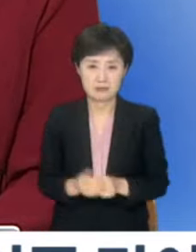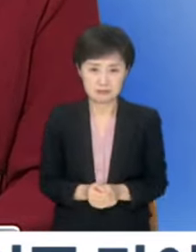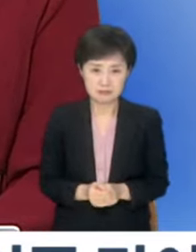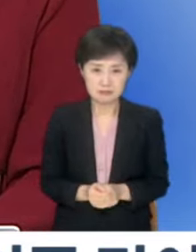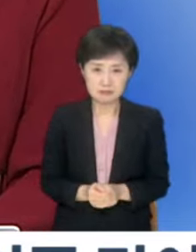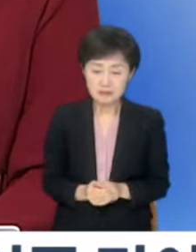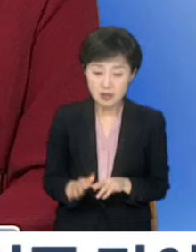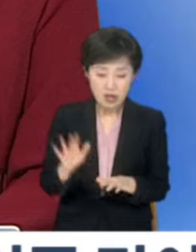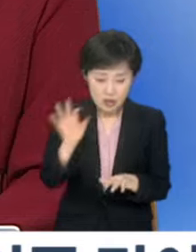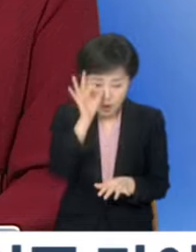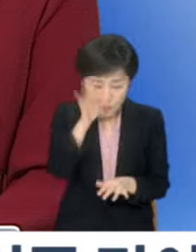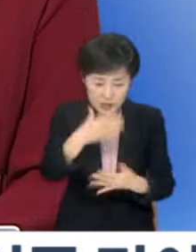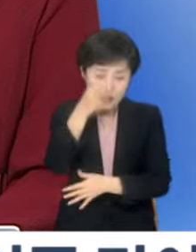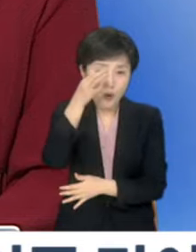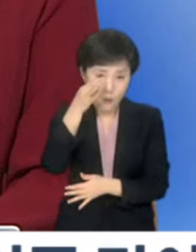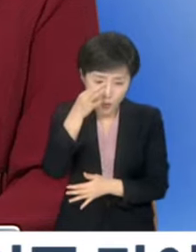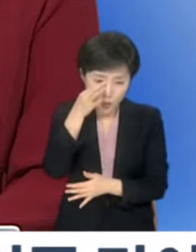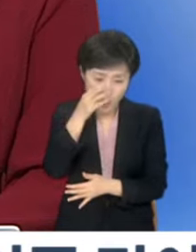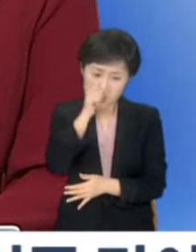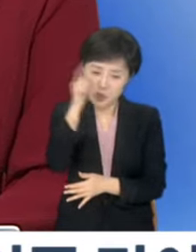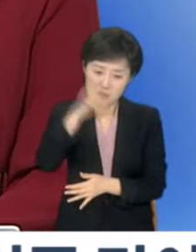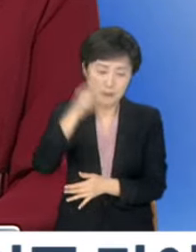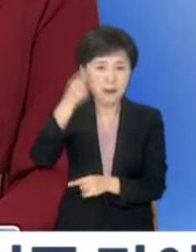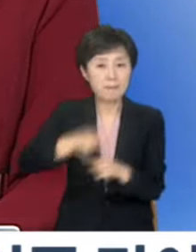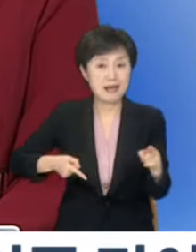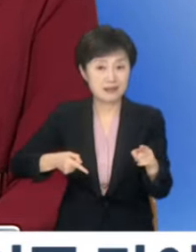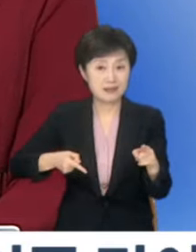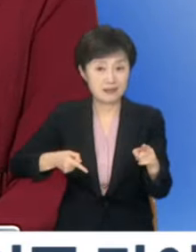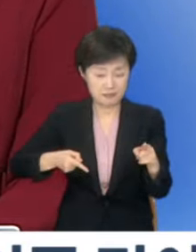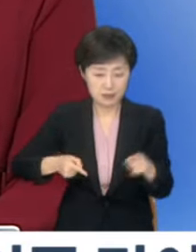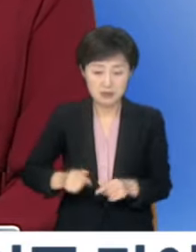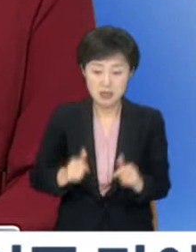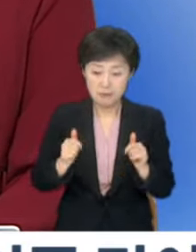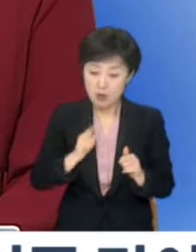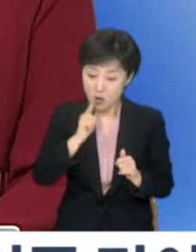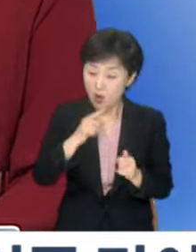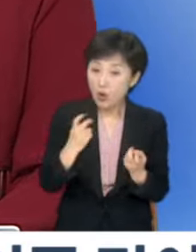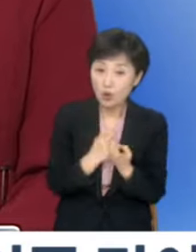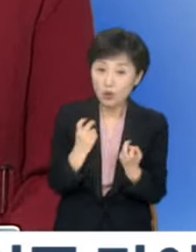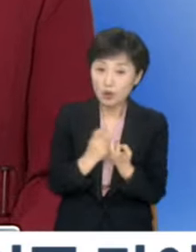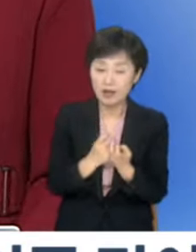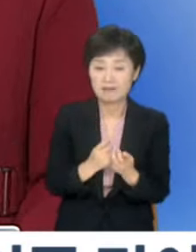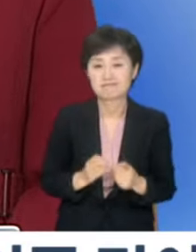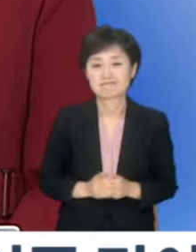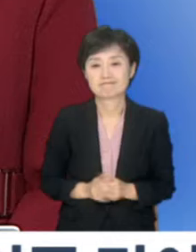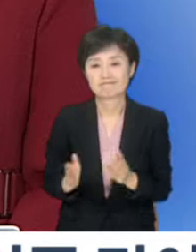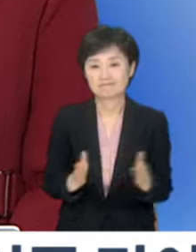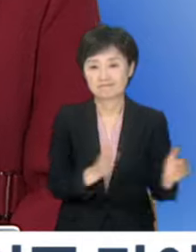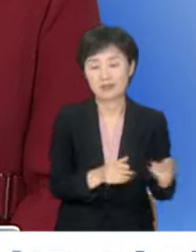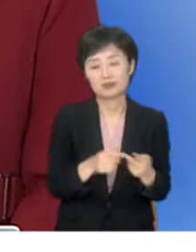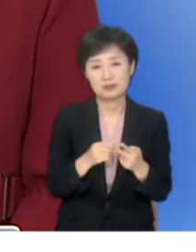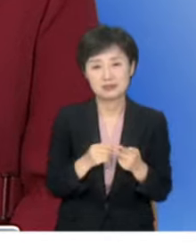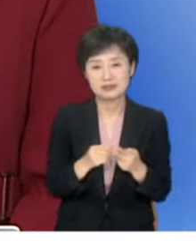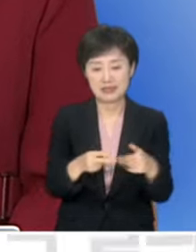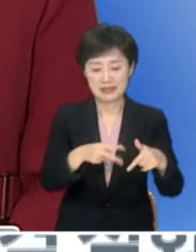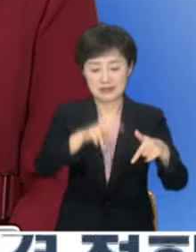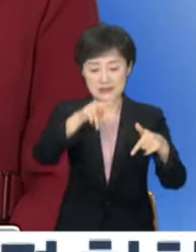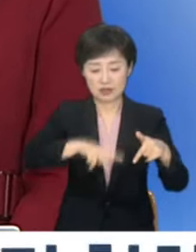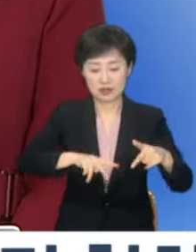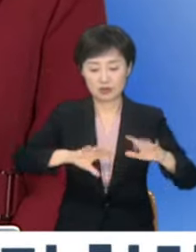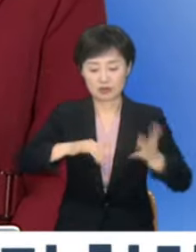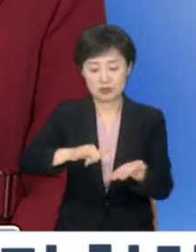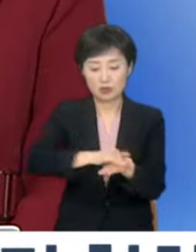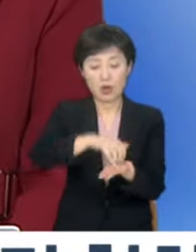두고 누리꾼들 사이에서는 의견이 엇갈리고 있는데요. 법적인 쟁점들 자세히 따져보겠습니다. 네, 한편